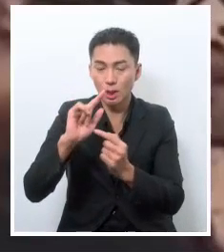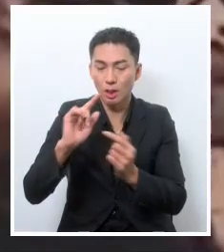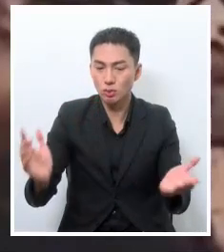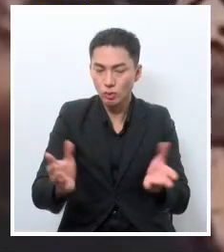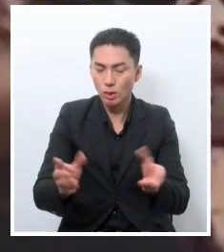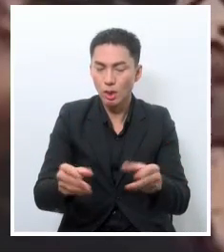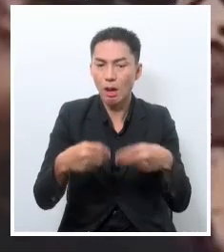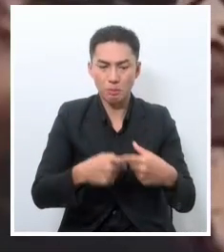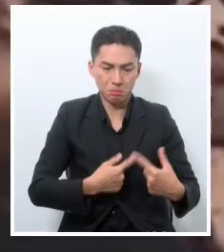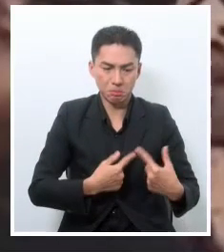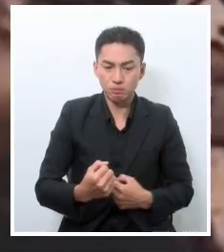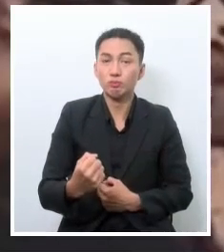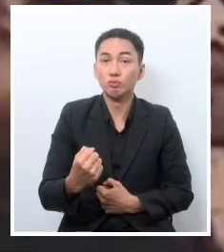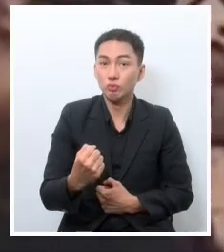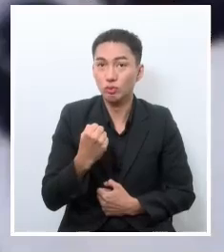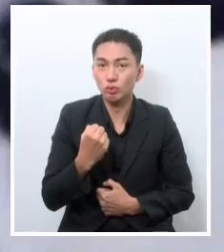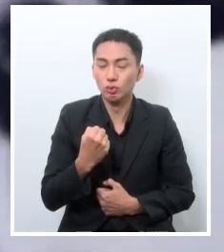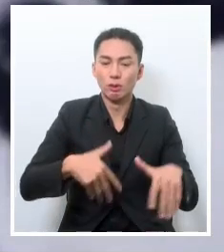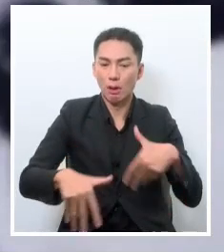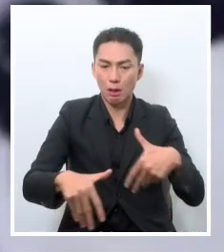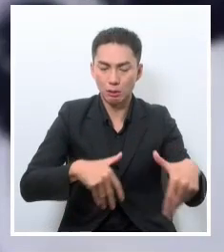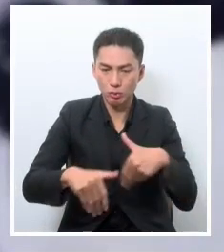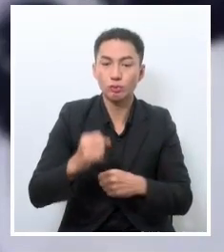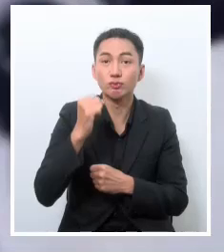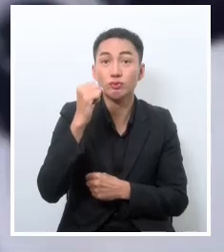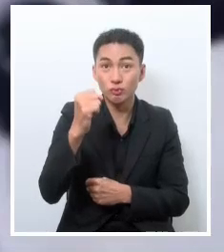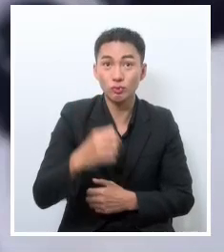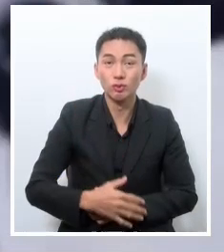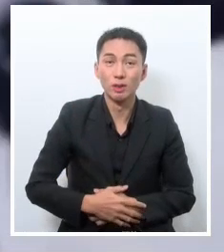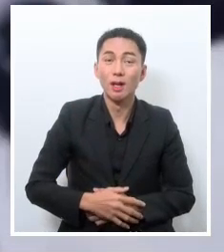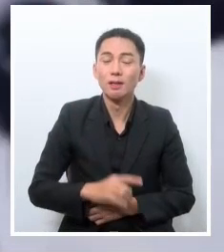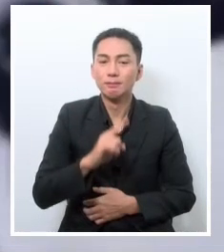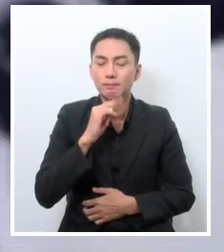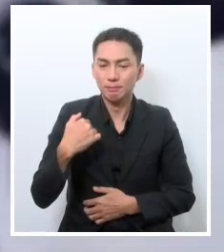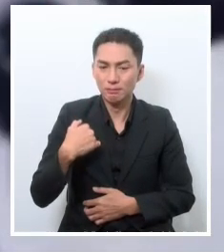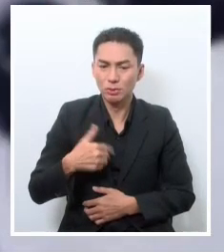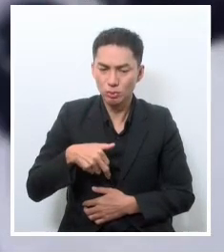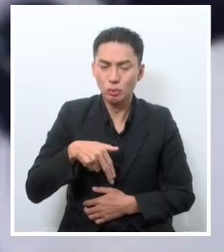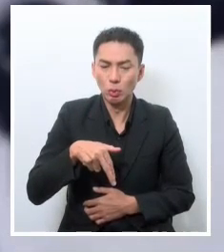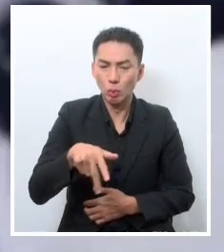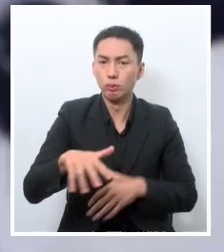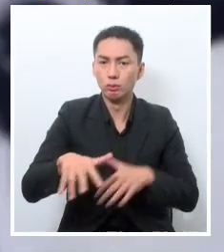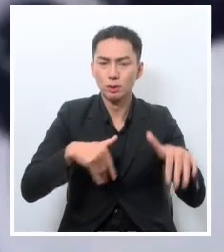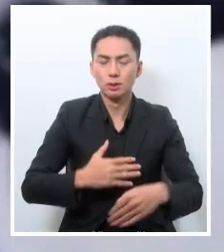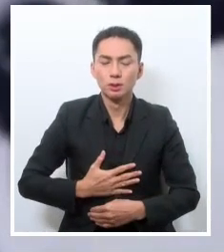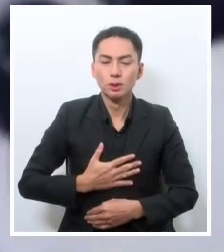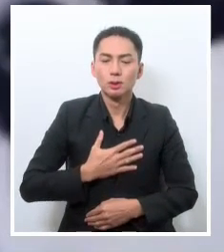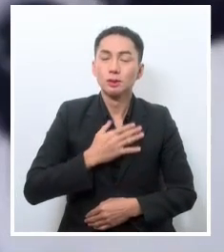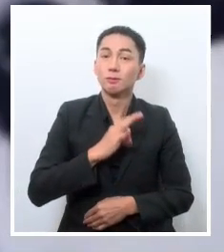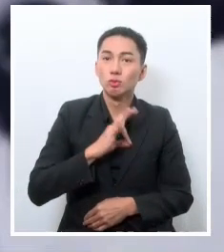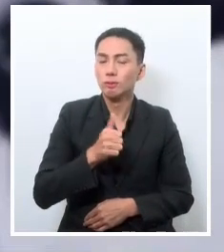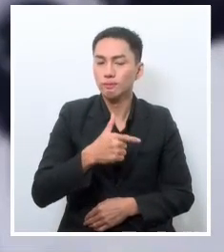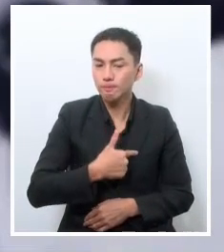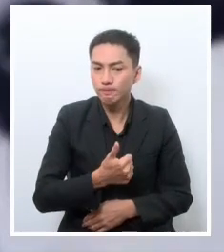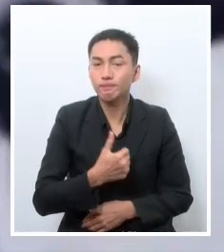ขวัญและกำลังใจแก่ราษฎรท่ามกลางความปลื้มกิติยินดีของชาวบ้านพระองค์ได้ทรง